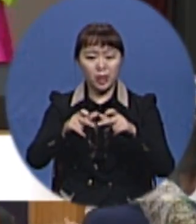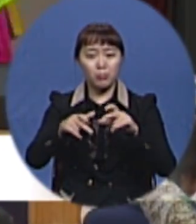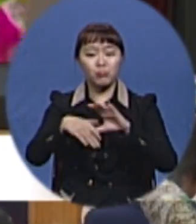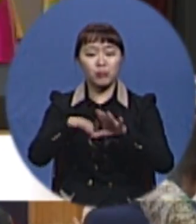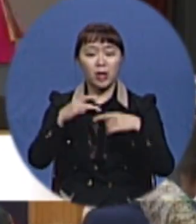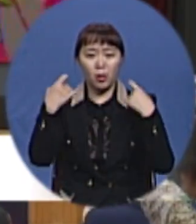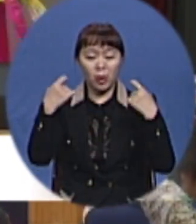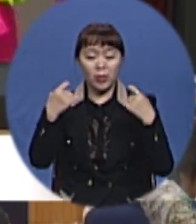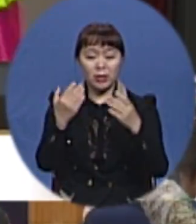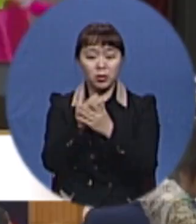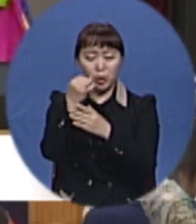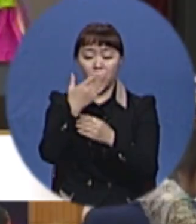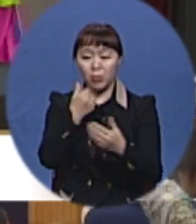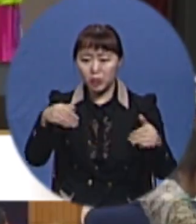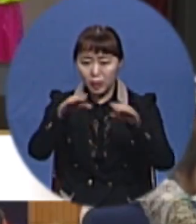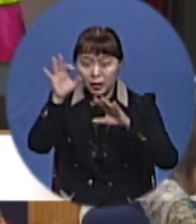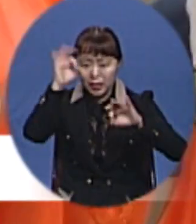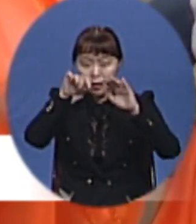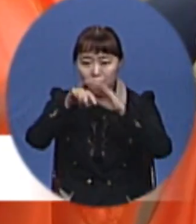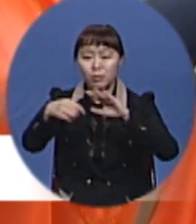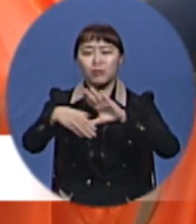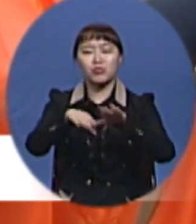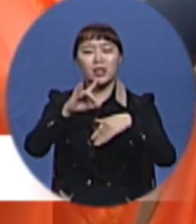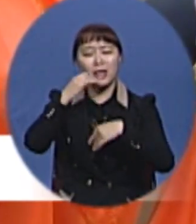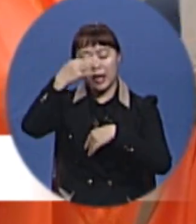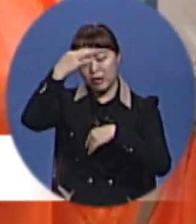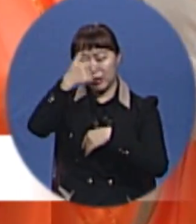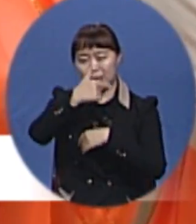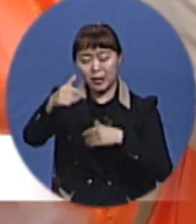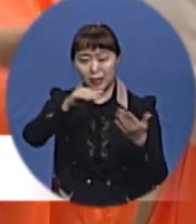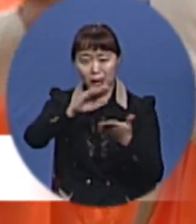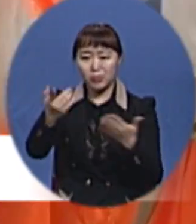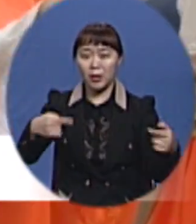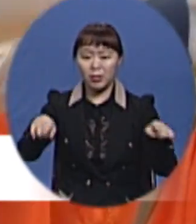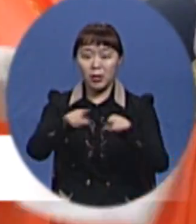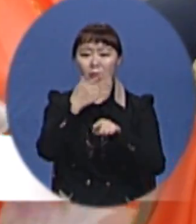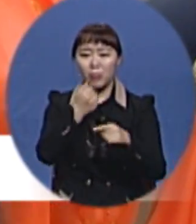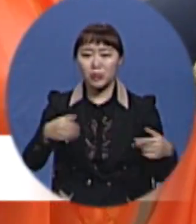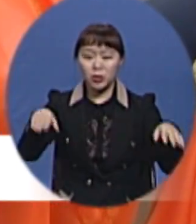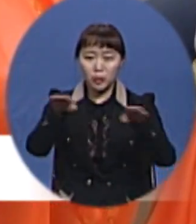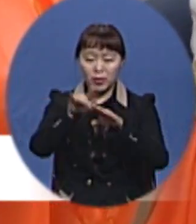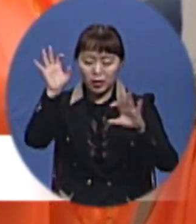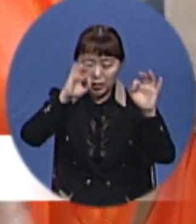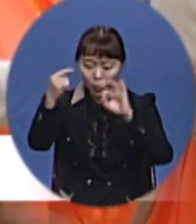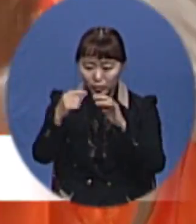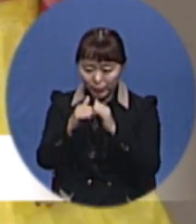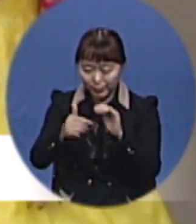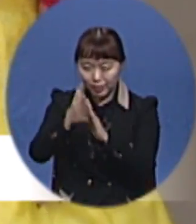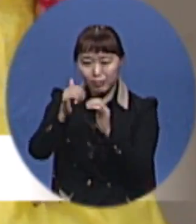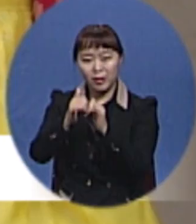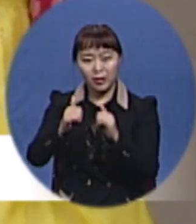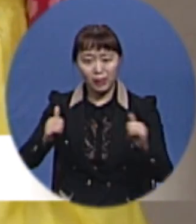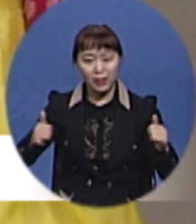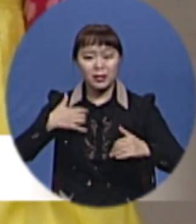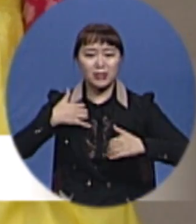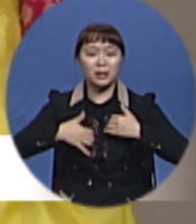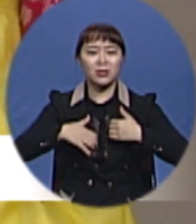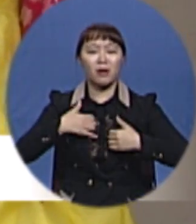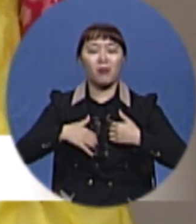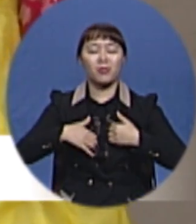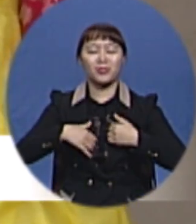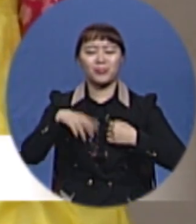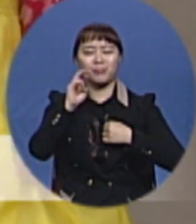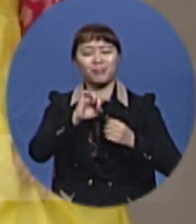한국장애인문화관광진흥회는 복지관에서 찾아가는 문화예술 큰잔치를 열고 복지관 이용인들과 시민들에게 즐거운